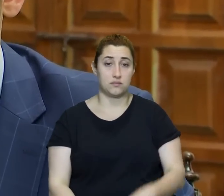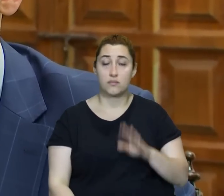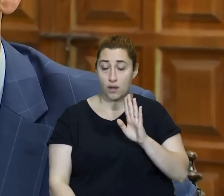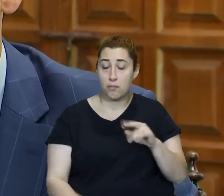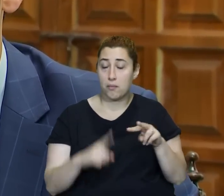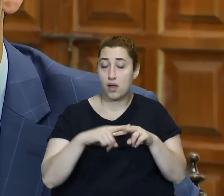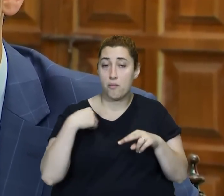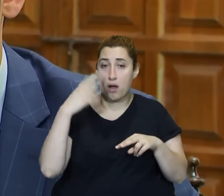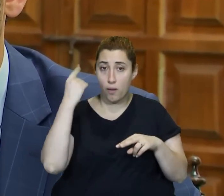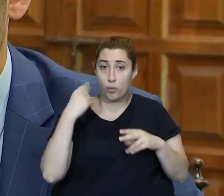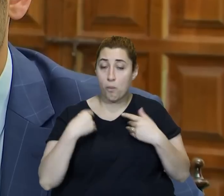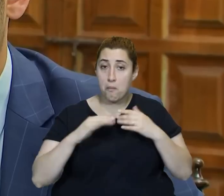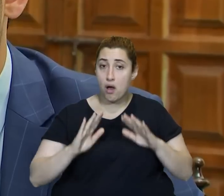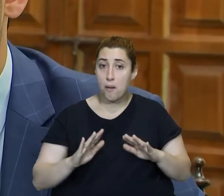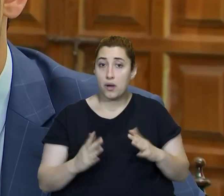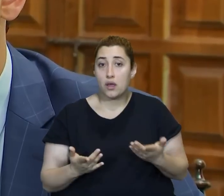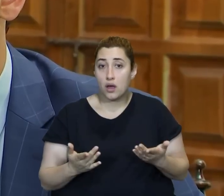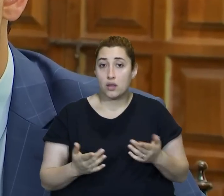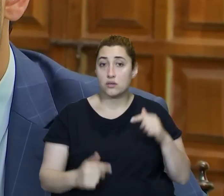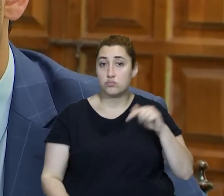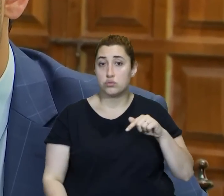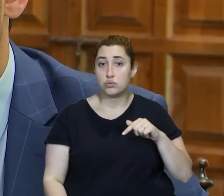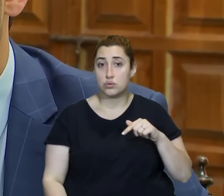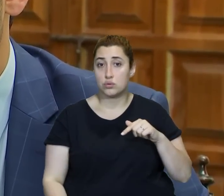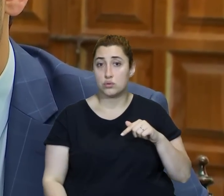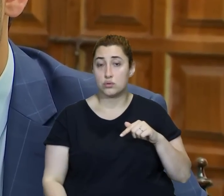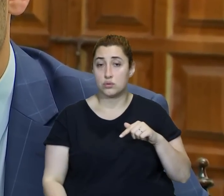Tamam Alev, anlıyorum seni ama yani bu...